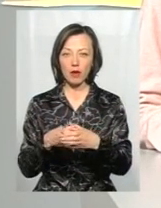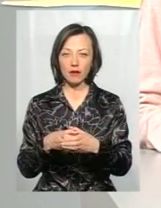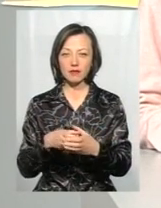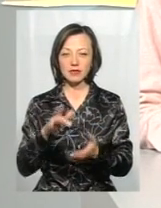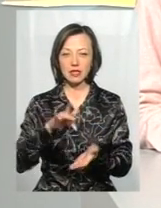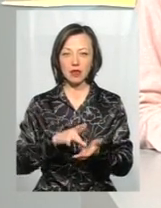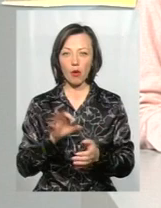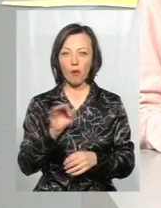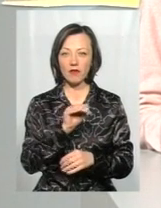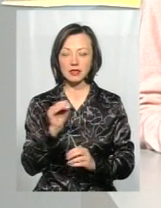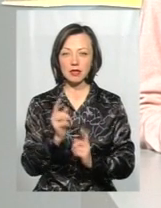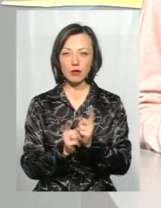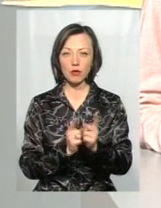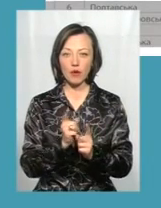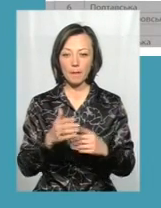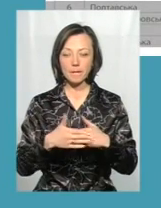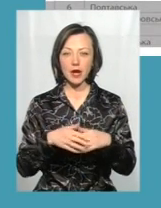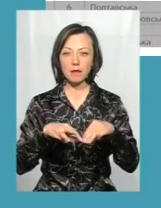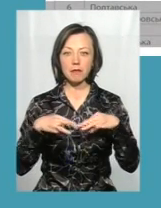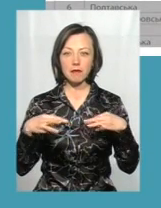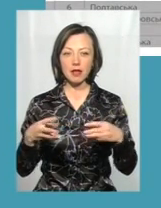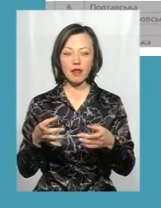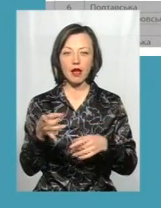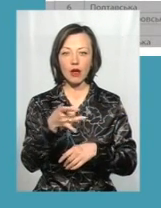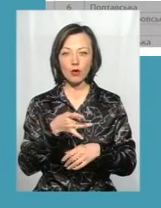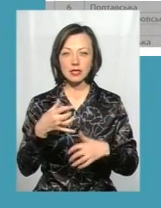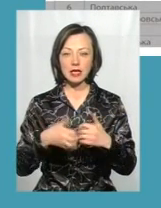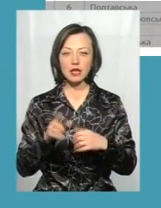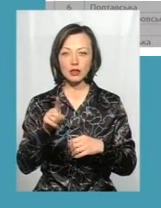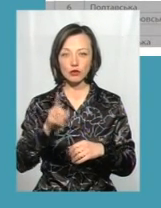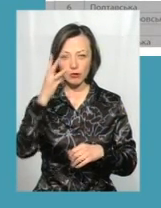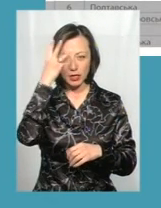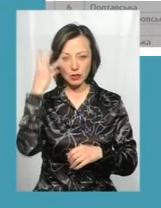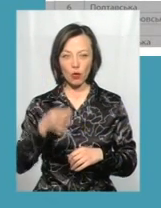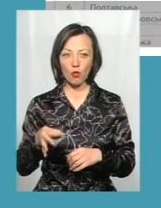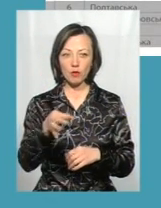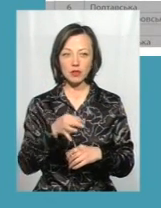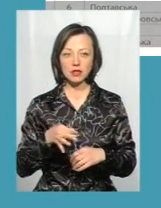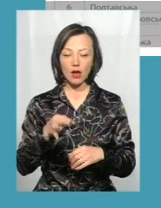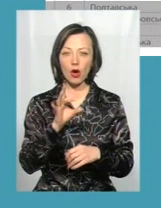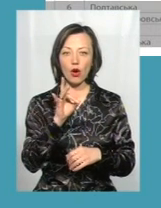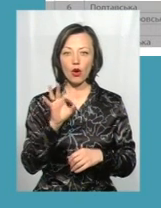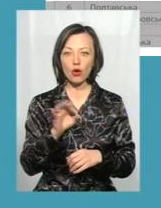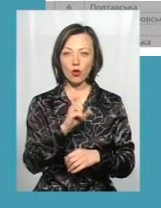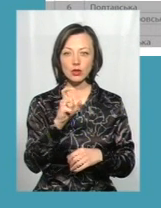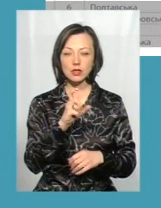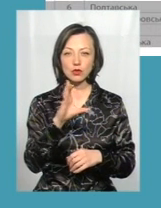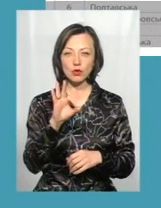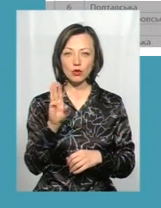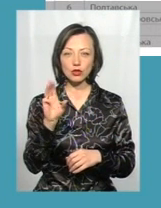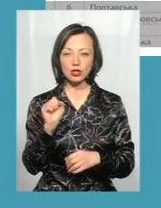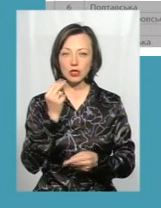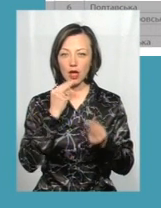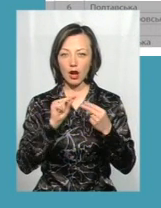Центральному офісі реформ при Мінрегіоні, серед тих, що у Хмельницькій області Ростошанська займає